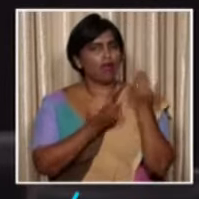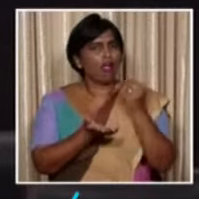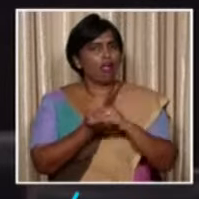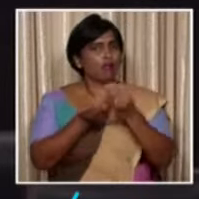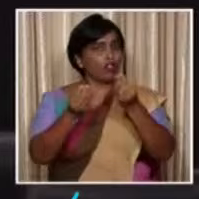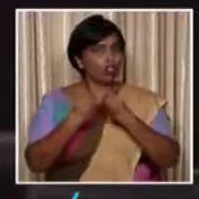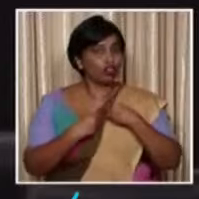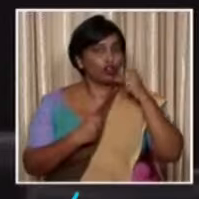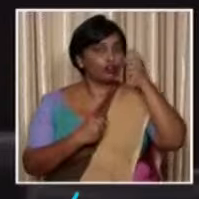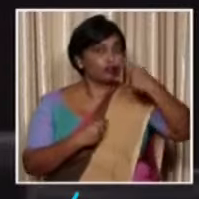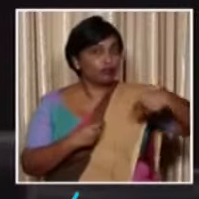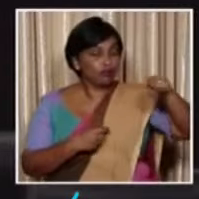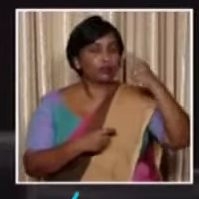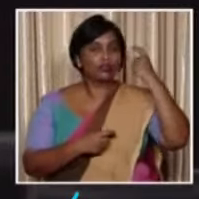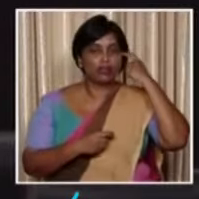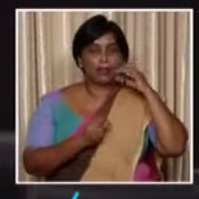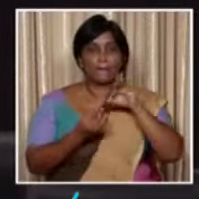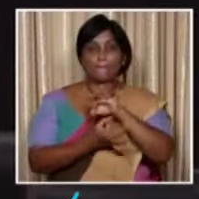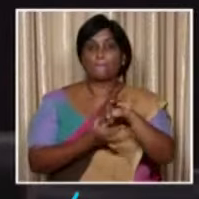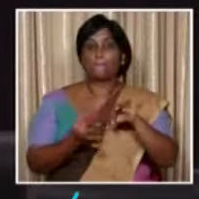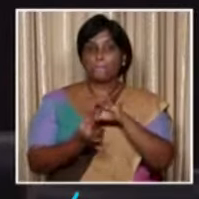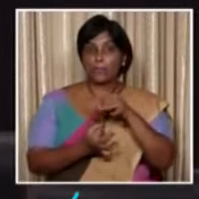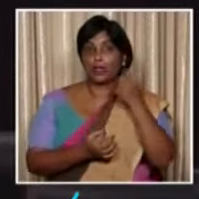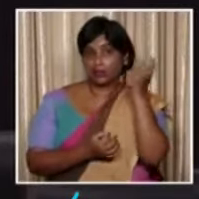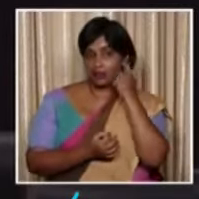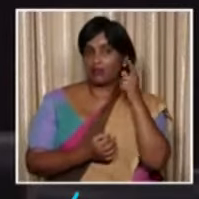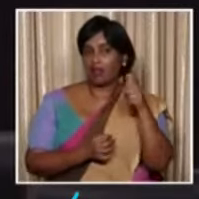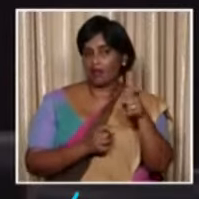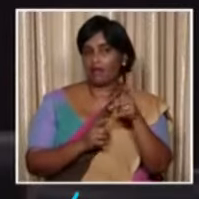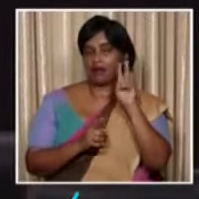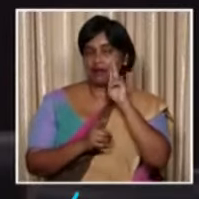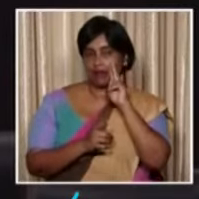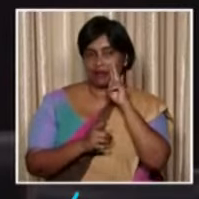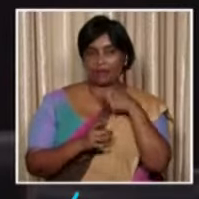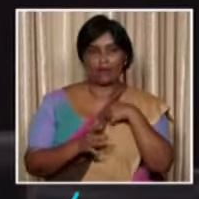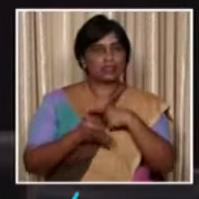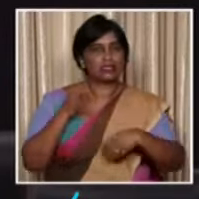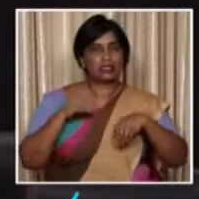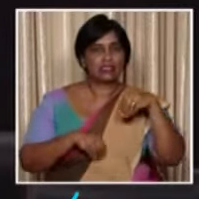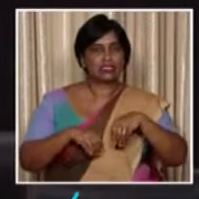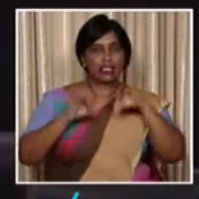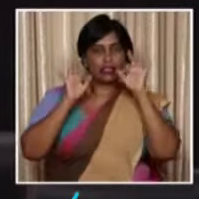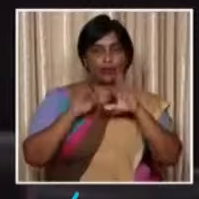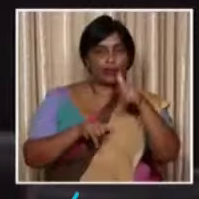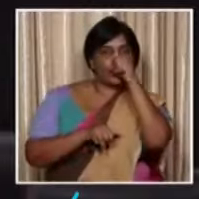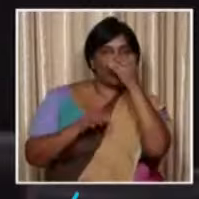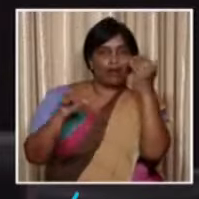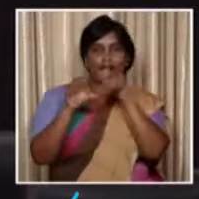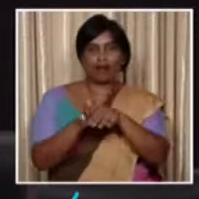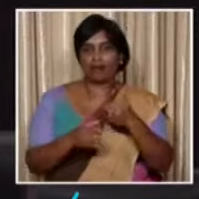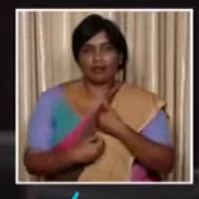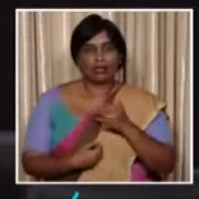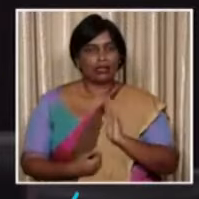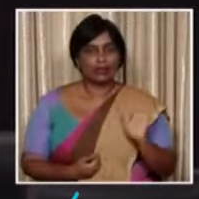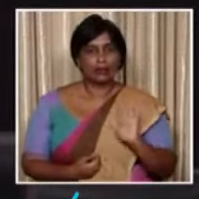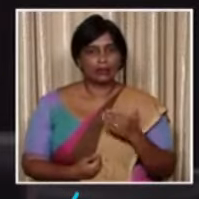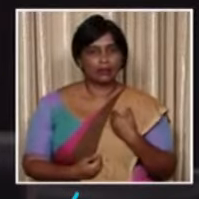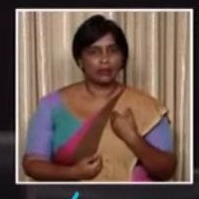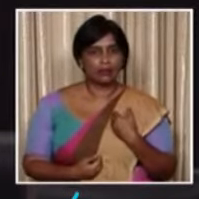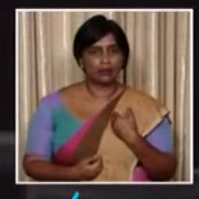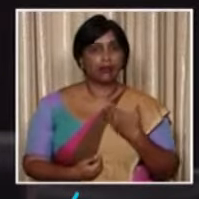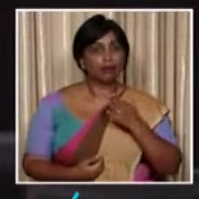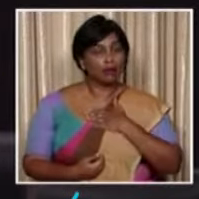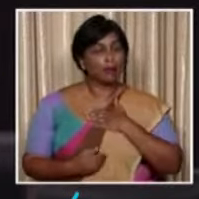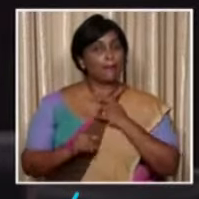දුන්නේ ජනවරමෙක්ද මොකද එතුමා ප්‍රජාතන්ත්‍රවාදය දන්න කෙනෙක් මොකද මම මේ ඡන්දේ නැතුව පස්ස දොරෙන් පාර්ලිමේන්තුව ආපු මිනිහෙක් නෙමෙයිනේ